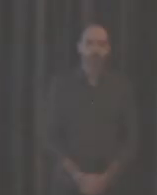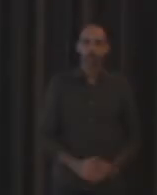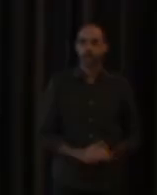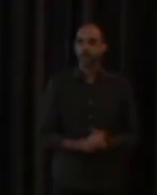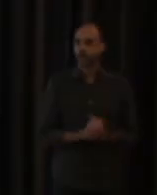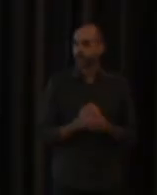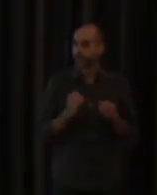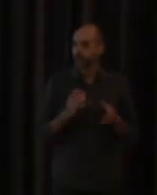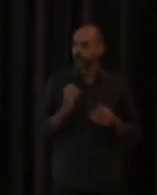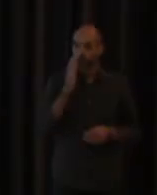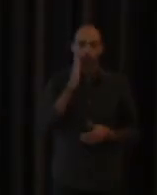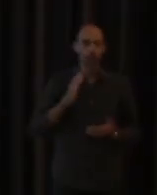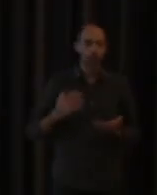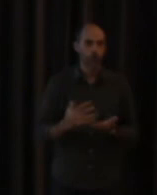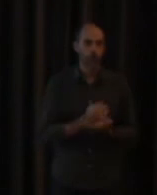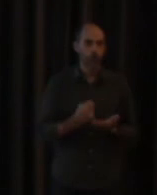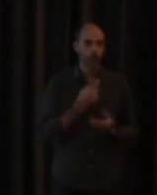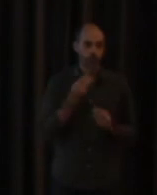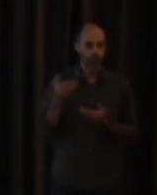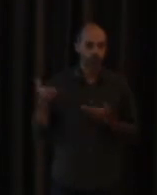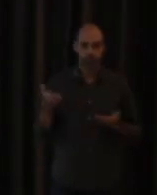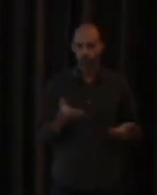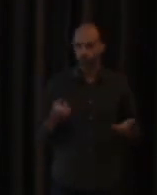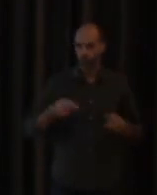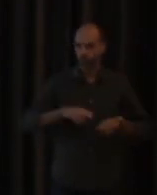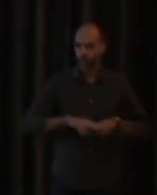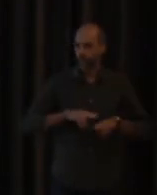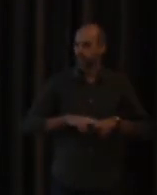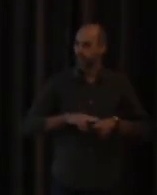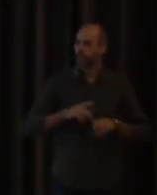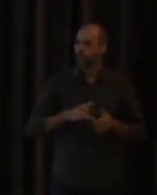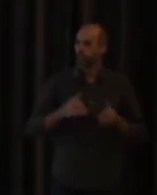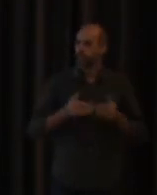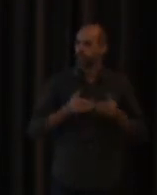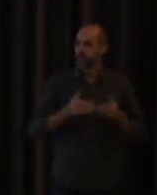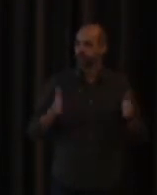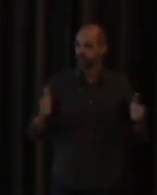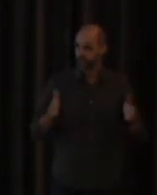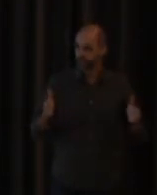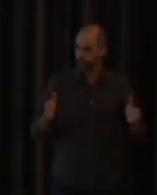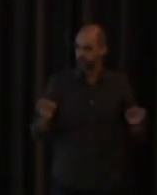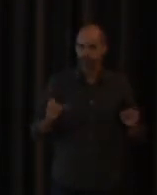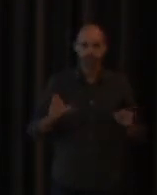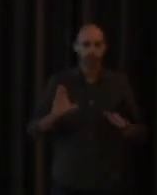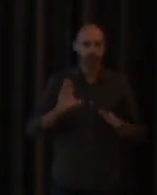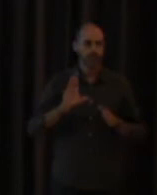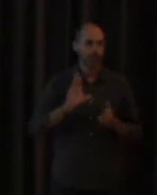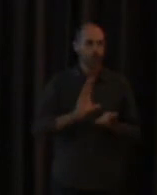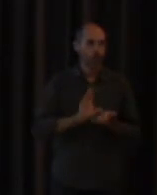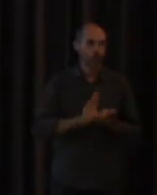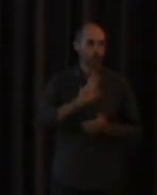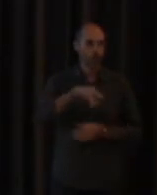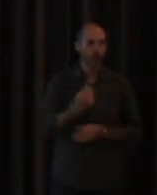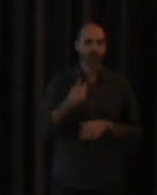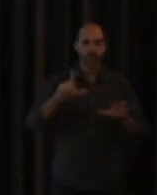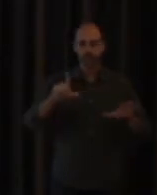Bon dia a tothom, benvinguts a aquest acte, a la lliçó inaugural del curs